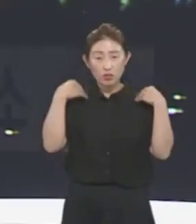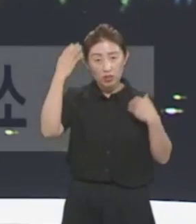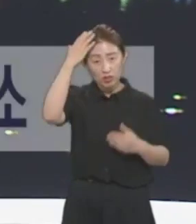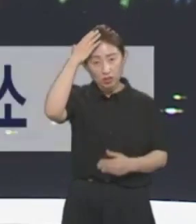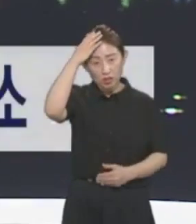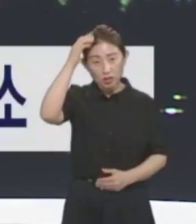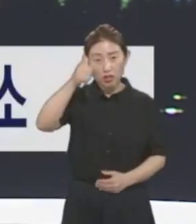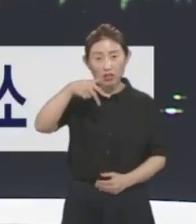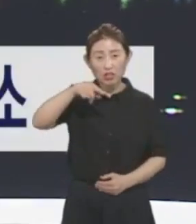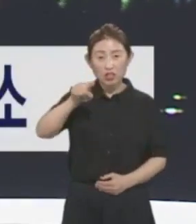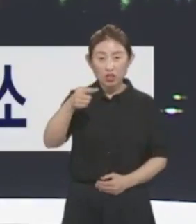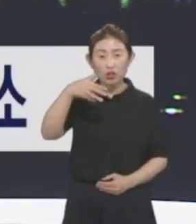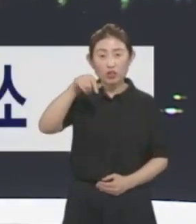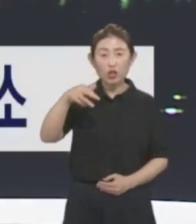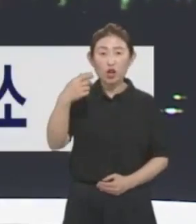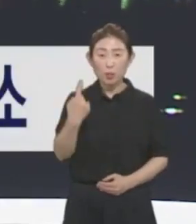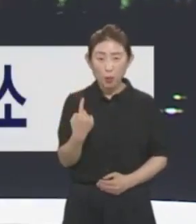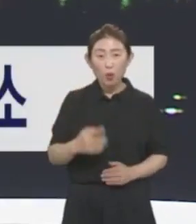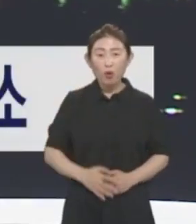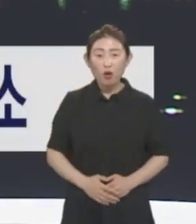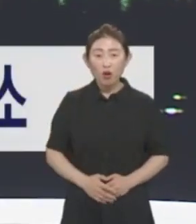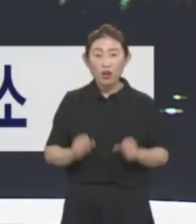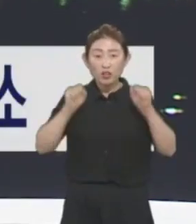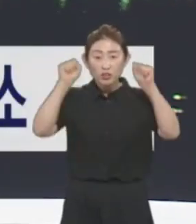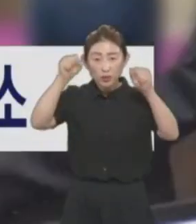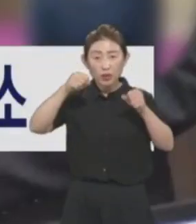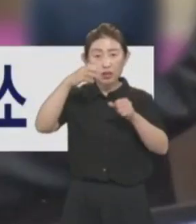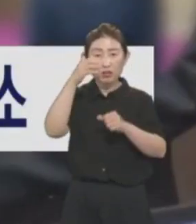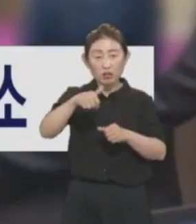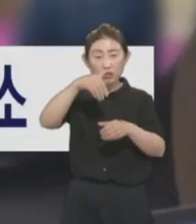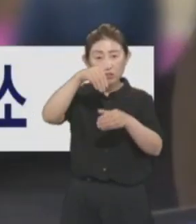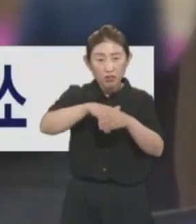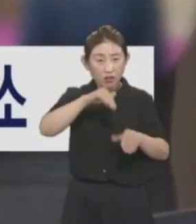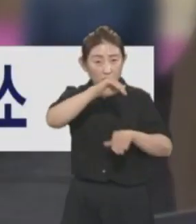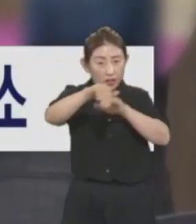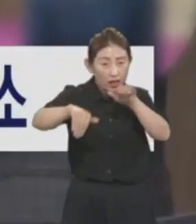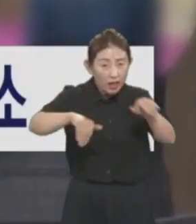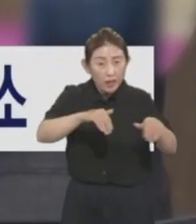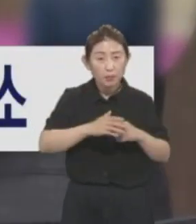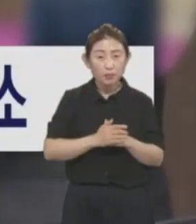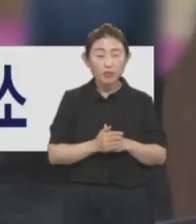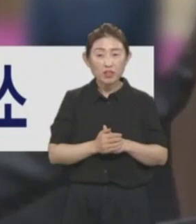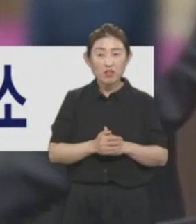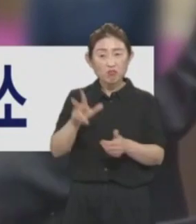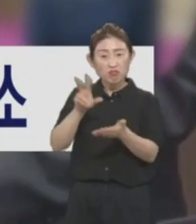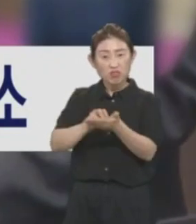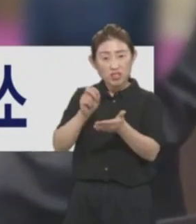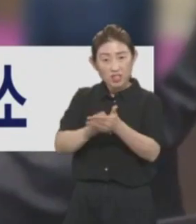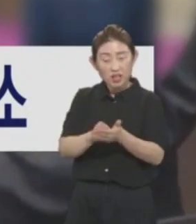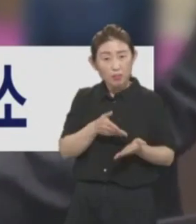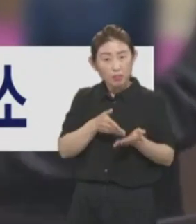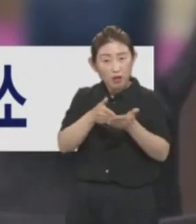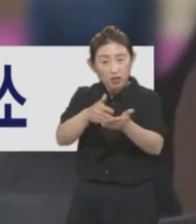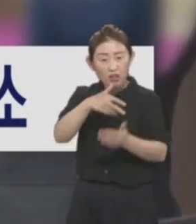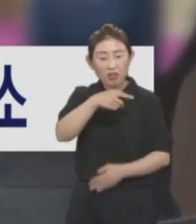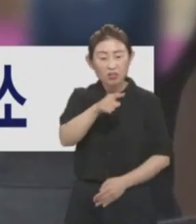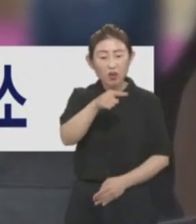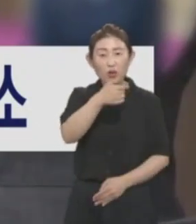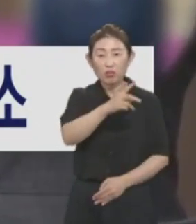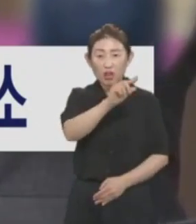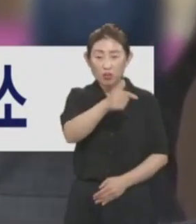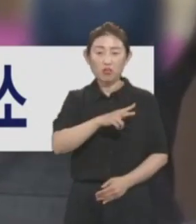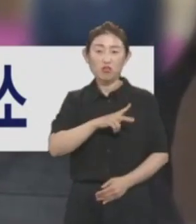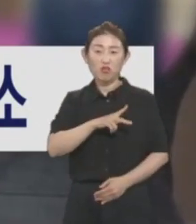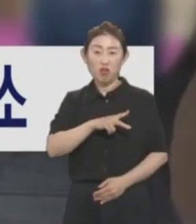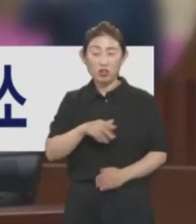서철모 대전 서구청장의 지역체육회장 선거 개입 의혹을 지적했던 서구의회 서다은 의원이 명예훼손